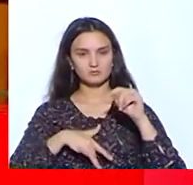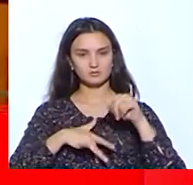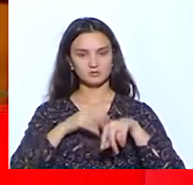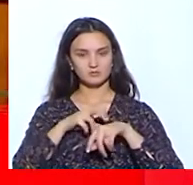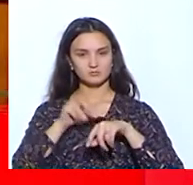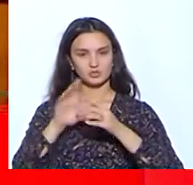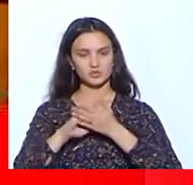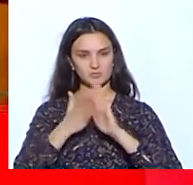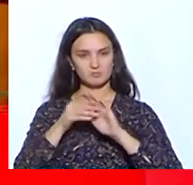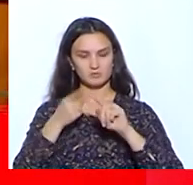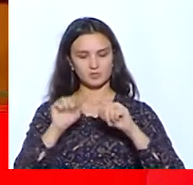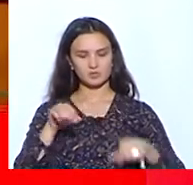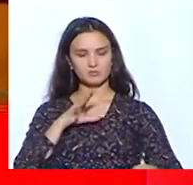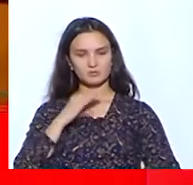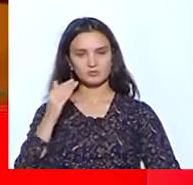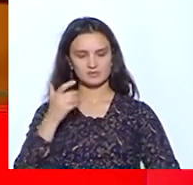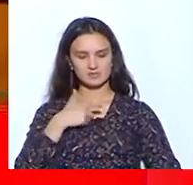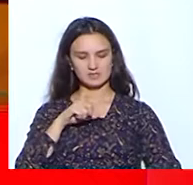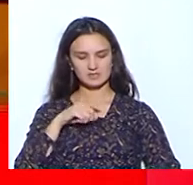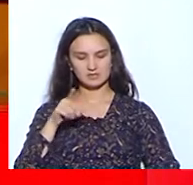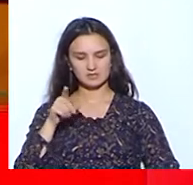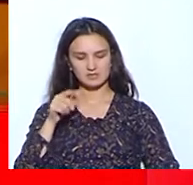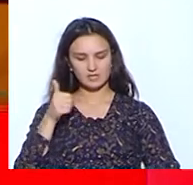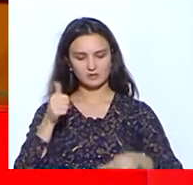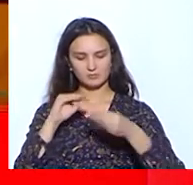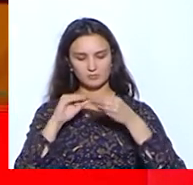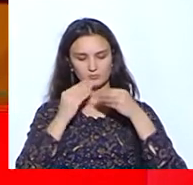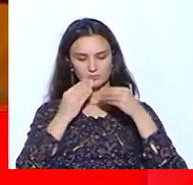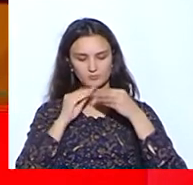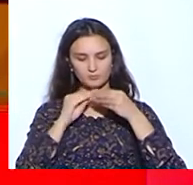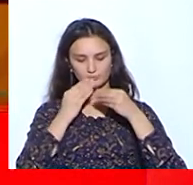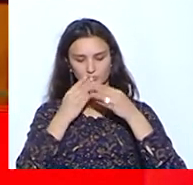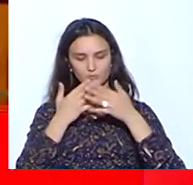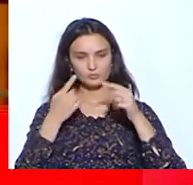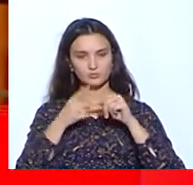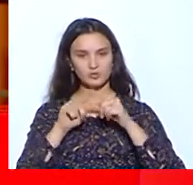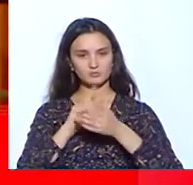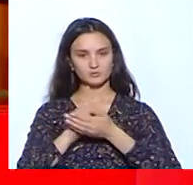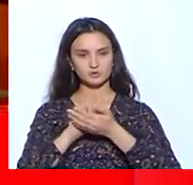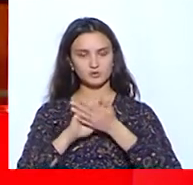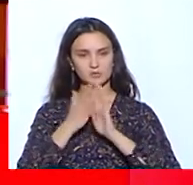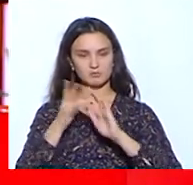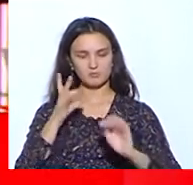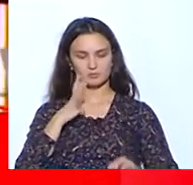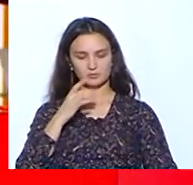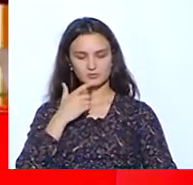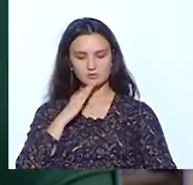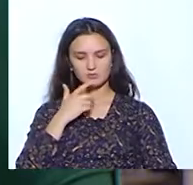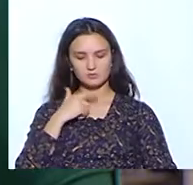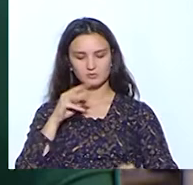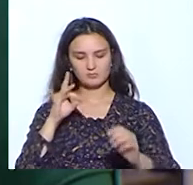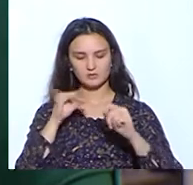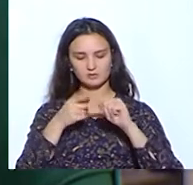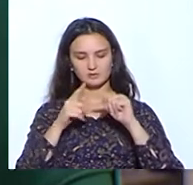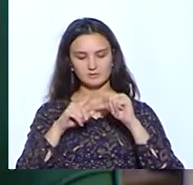გასტროენტეროლოგებთან შეთანხმებით ეს შეიძლება იყოს თქვენი ძალიან მეგობარი პროდუქტი, მაგრამ ამისათვის უნდა იყოს შეთანხმება მიღწეული. ხალხო მარნე, მე